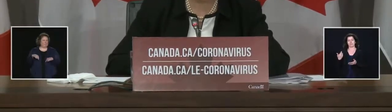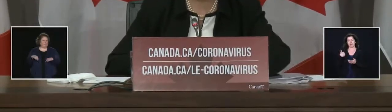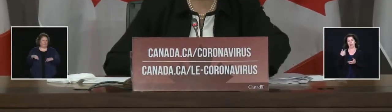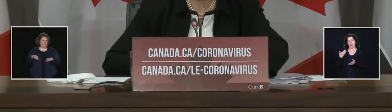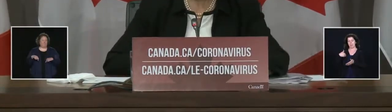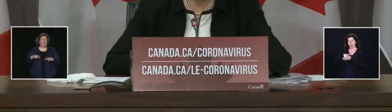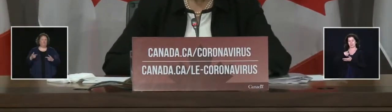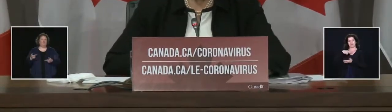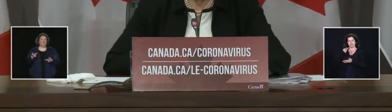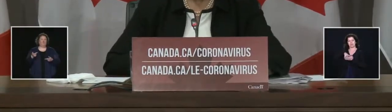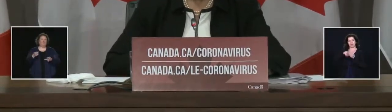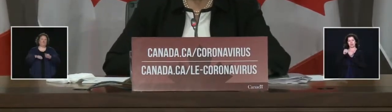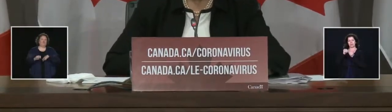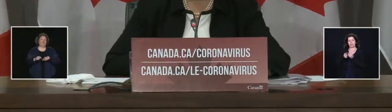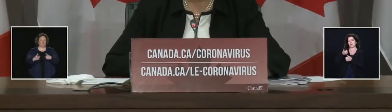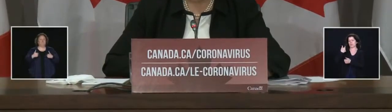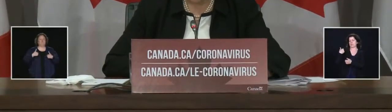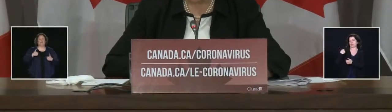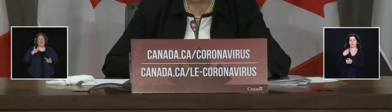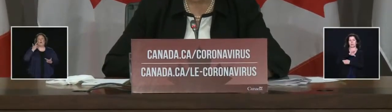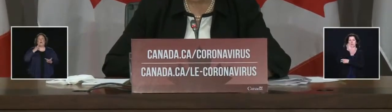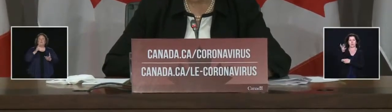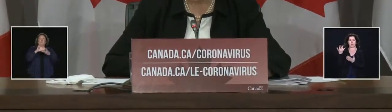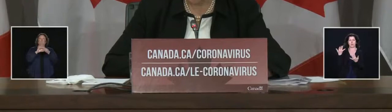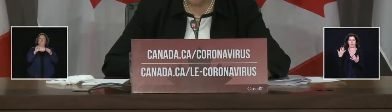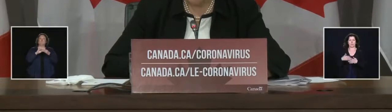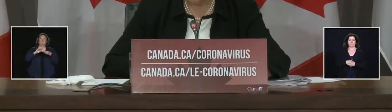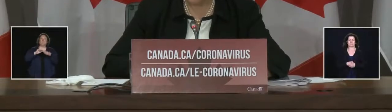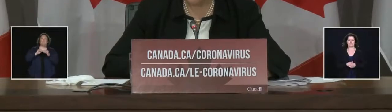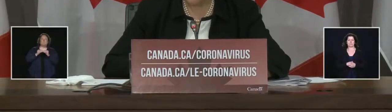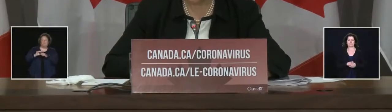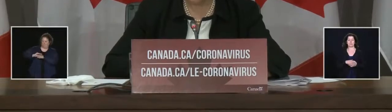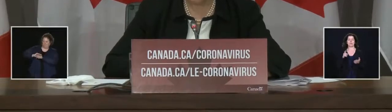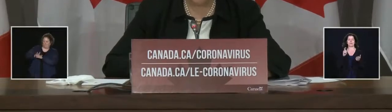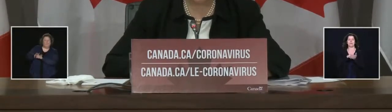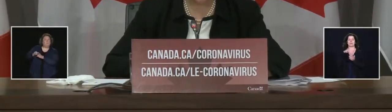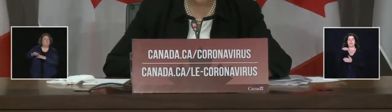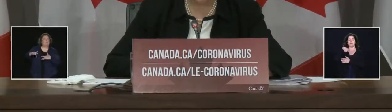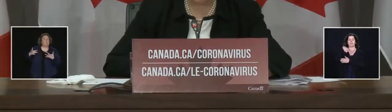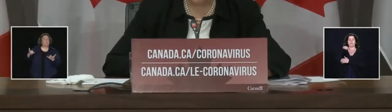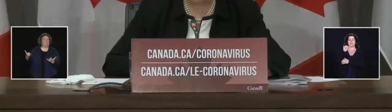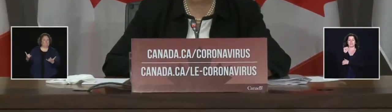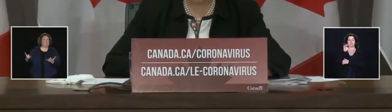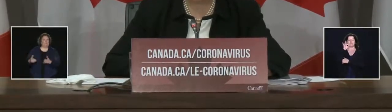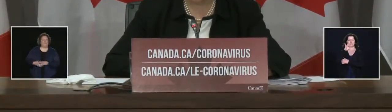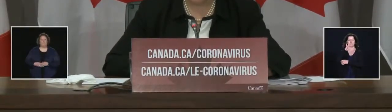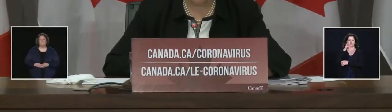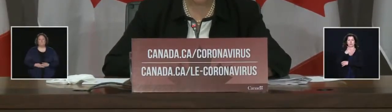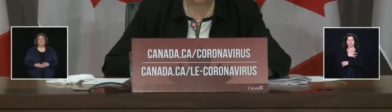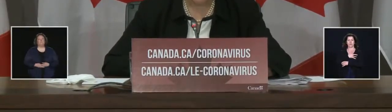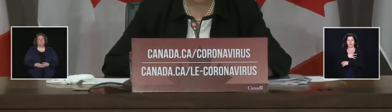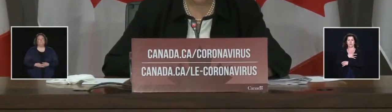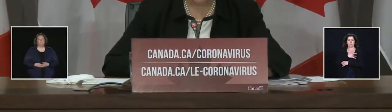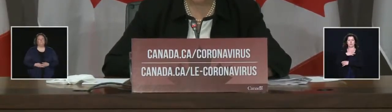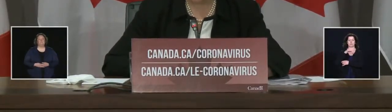Canada. À la date du mardi le 9 juin, il y avait